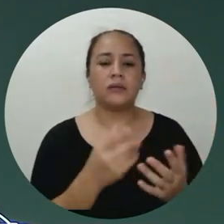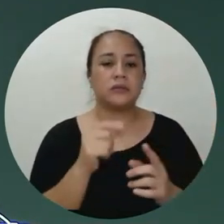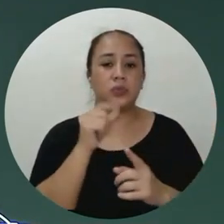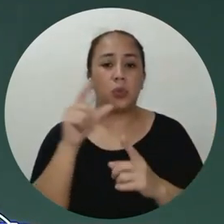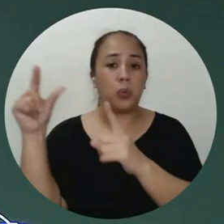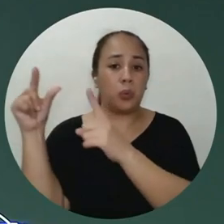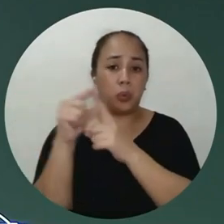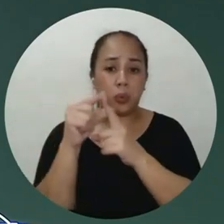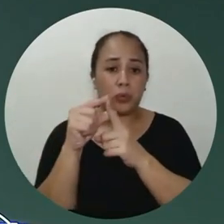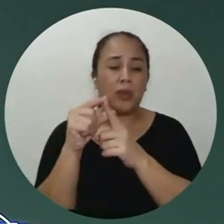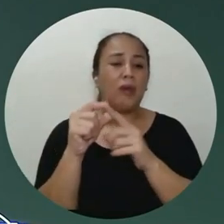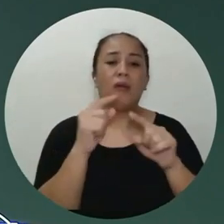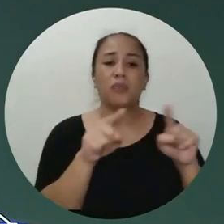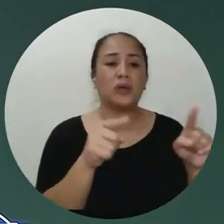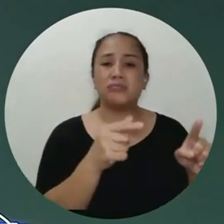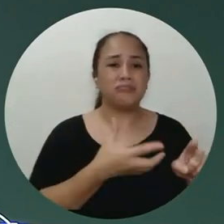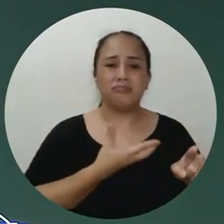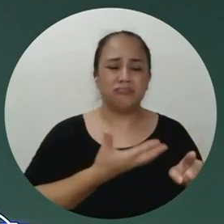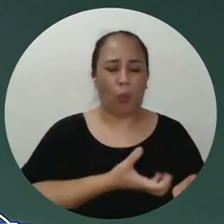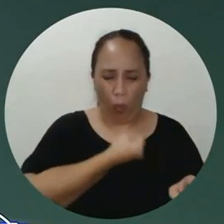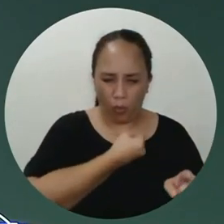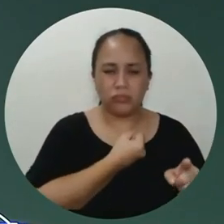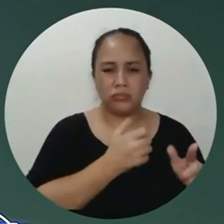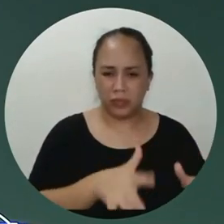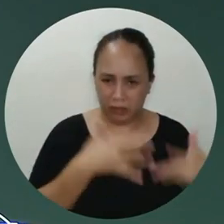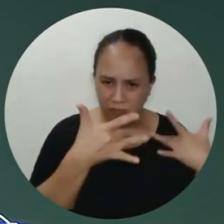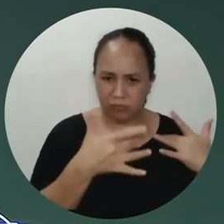own thoughts. 자, 디모데후서